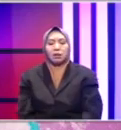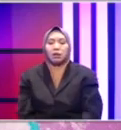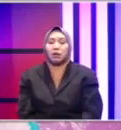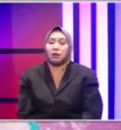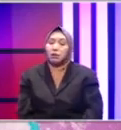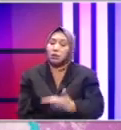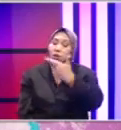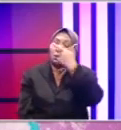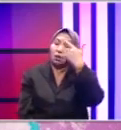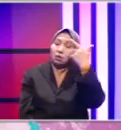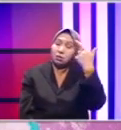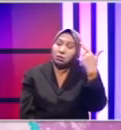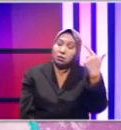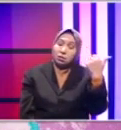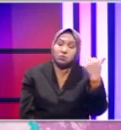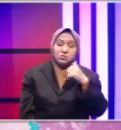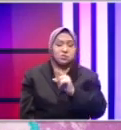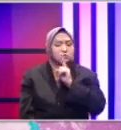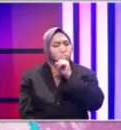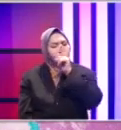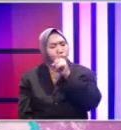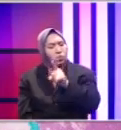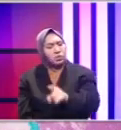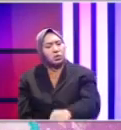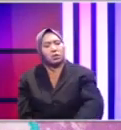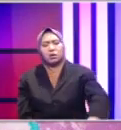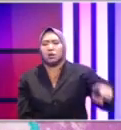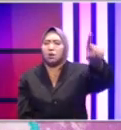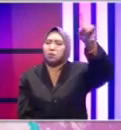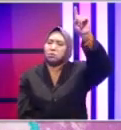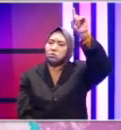Hai wow kode Azza love